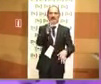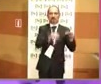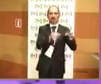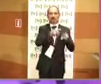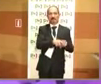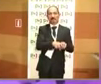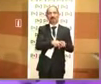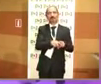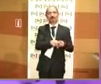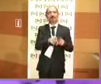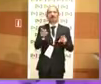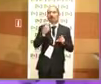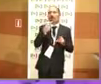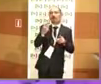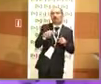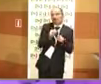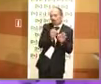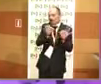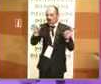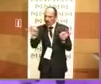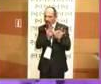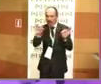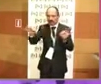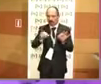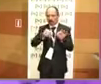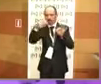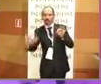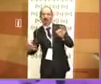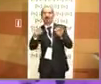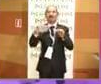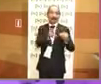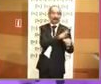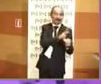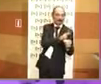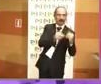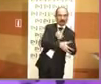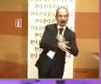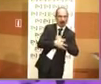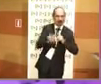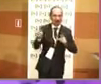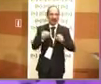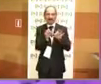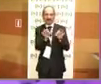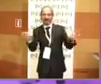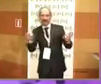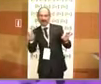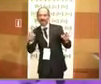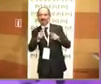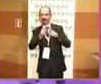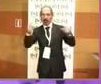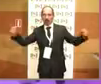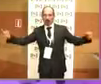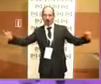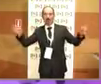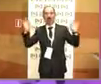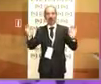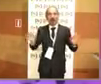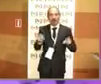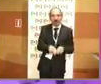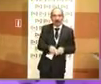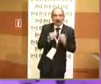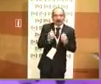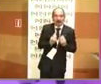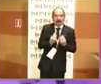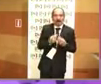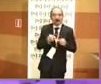Oggi prevale lo smisurato, sono smisurate le distanze tra ricchi e poveri, tra le differenze tra quanto si guadagna in una fabbrica. E quindi